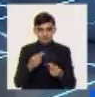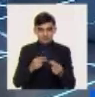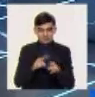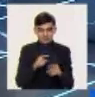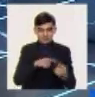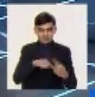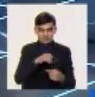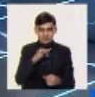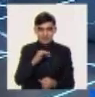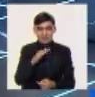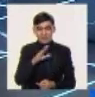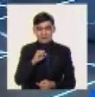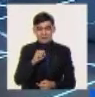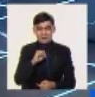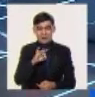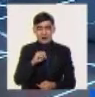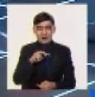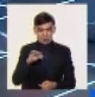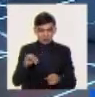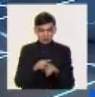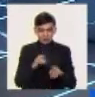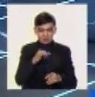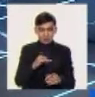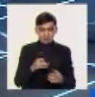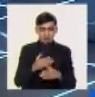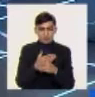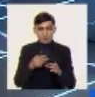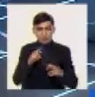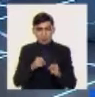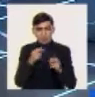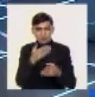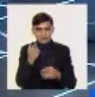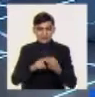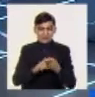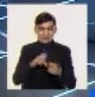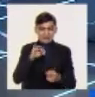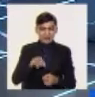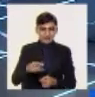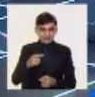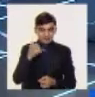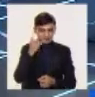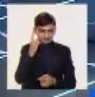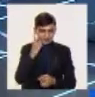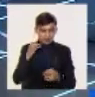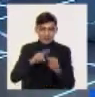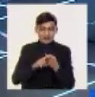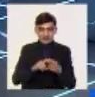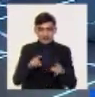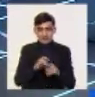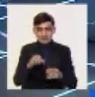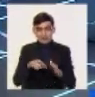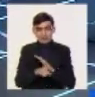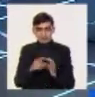Viavi Solutions. Производит оборудование для обеспечения безопасности сетей связи. Выручка за первый квартал составила